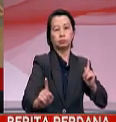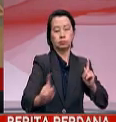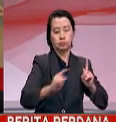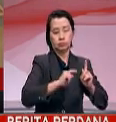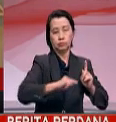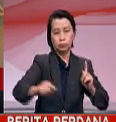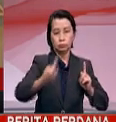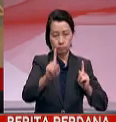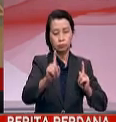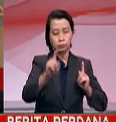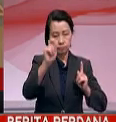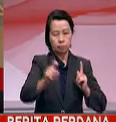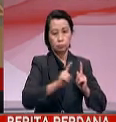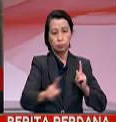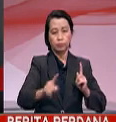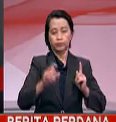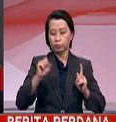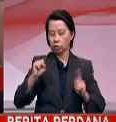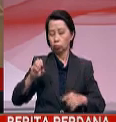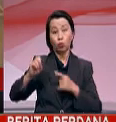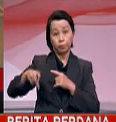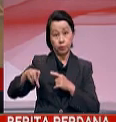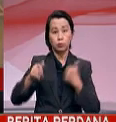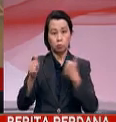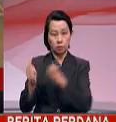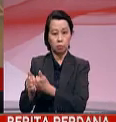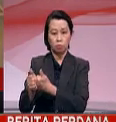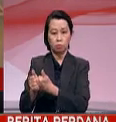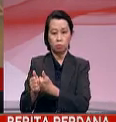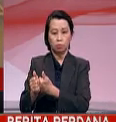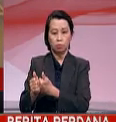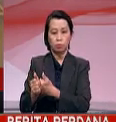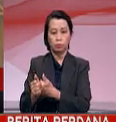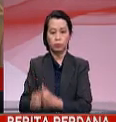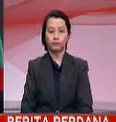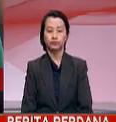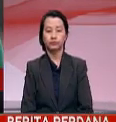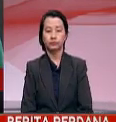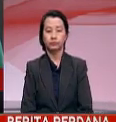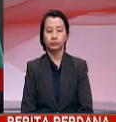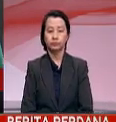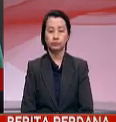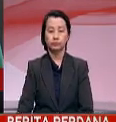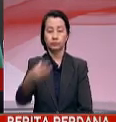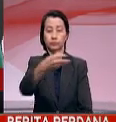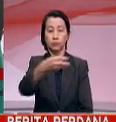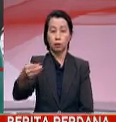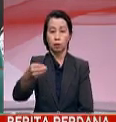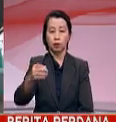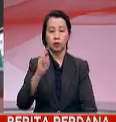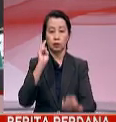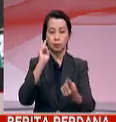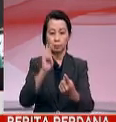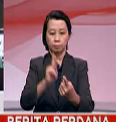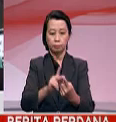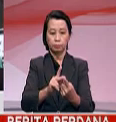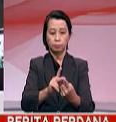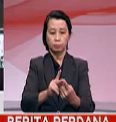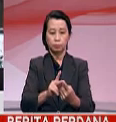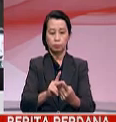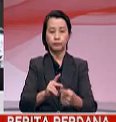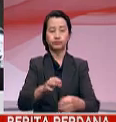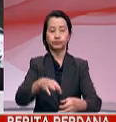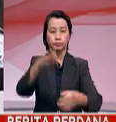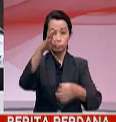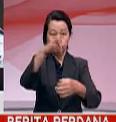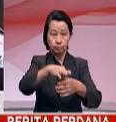sosial ataupun SOP yang telah ditetapkan oleh pihak SPR. Dan juga kepada